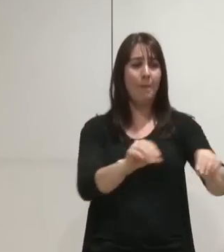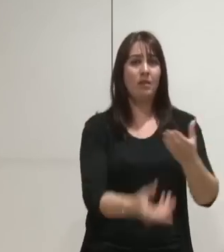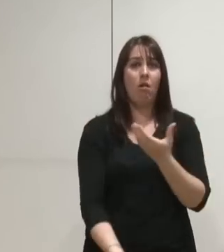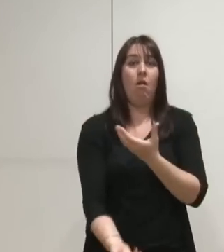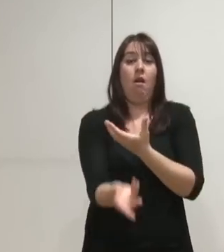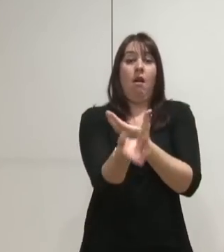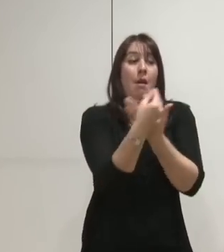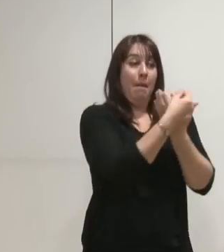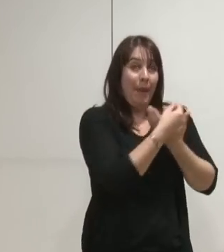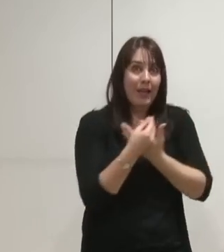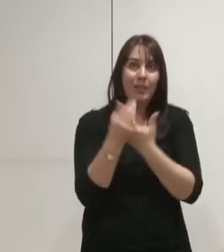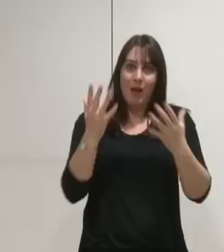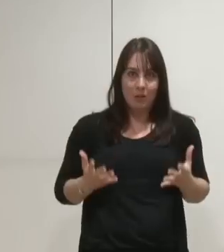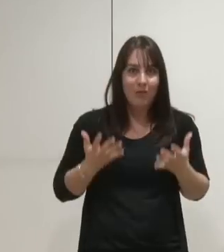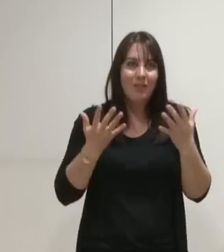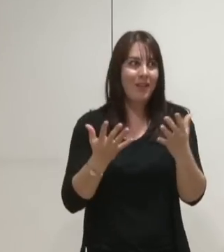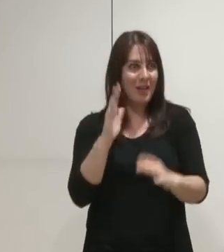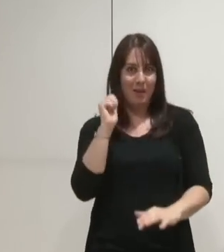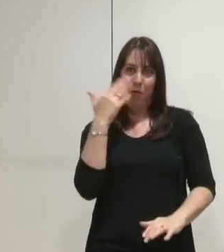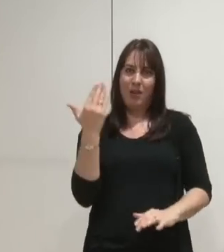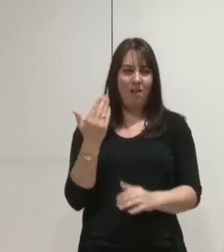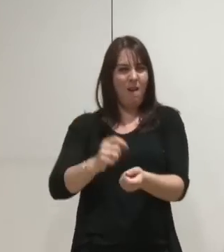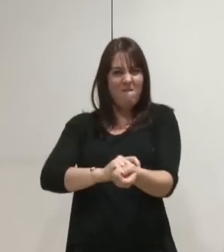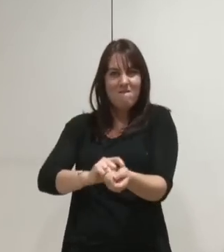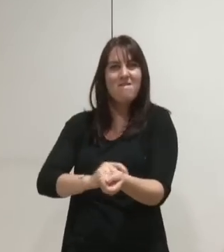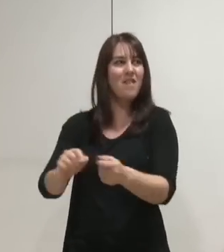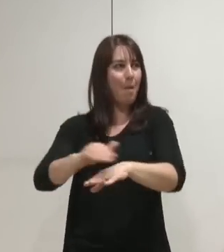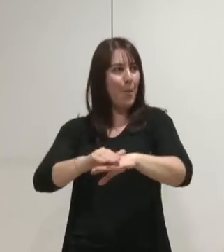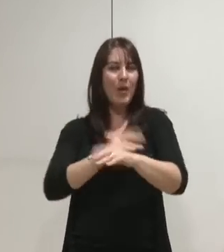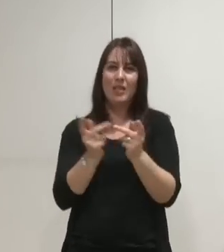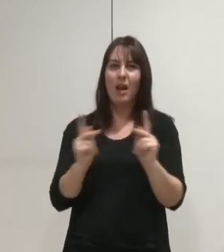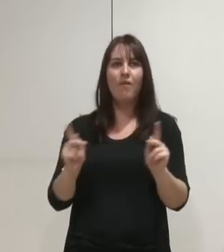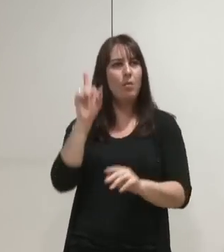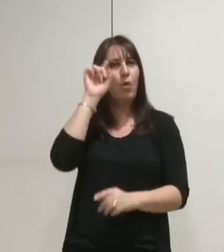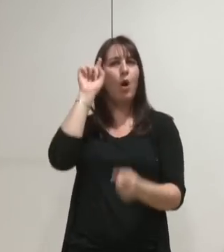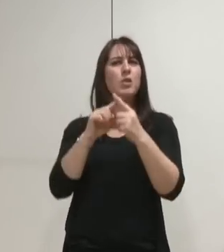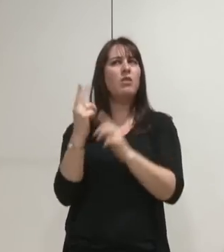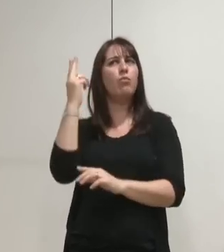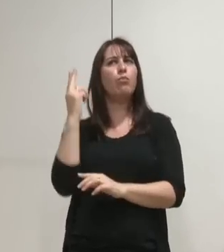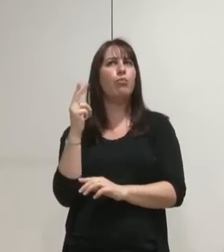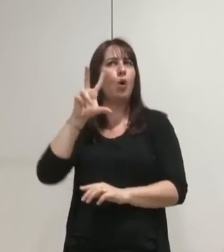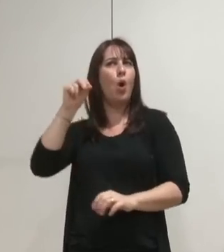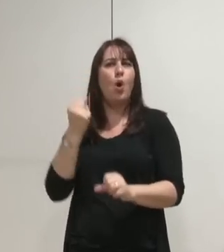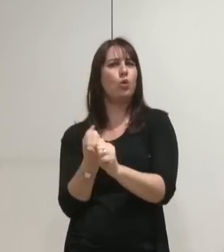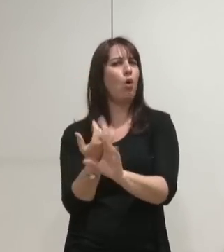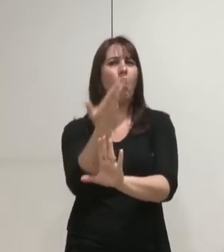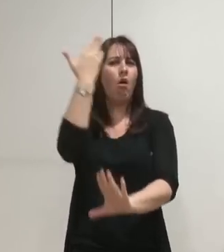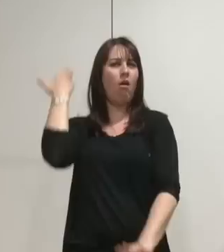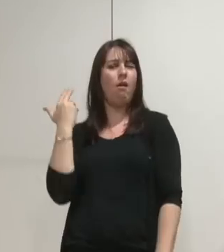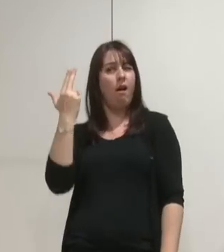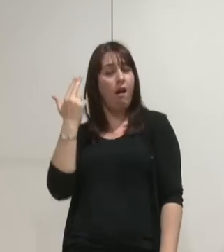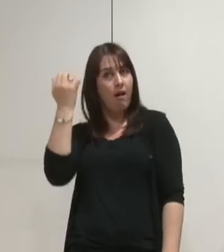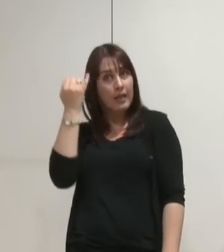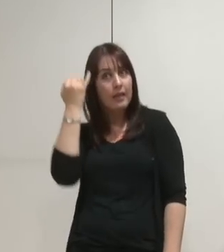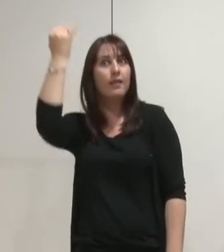finalement revient peut-être aux sources de la politique de la ville qui avait pour objectif quand elle a été lancée il y a maintenant un peu plus de 30 ans à la